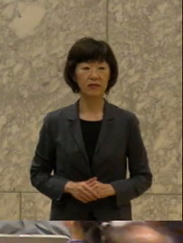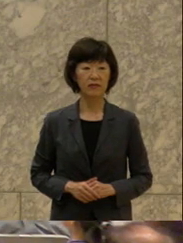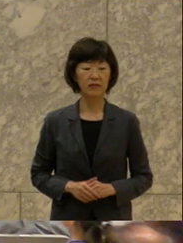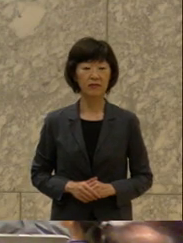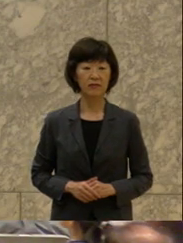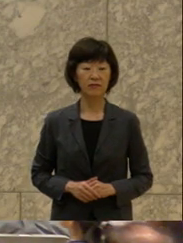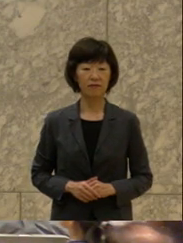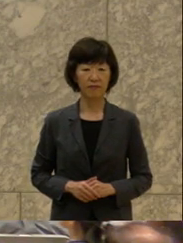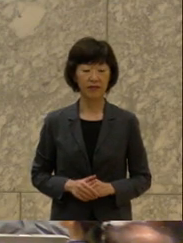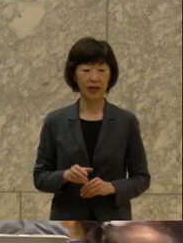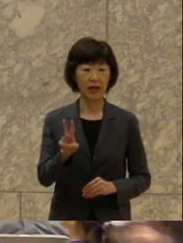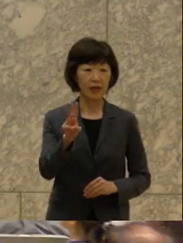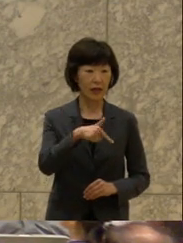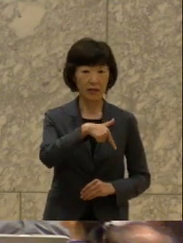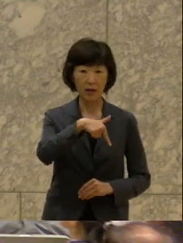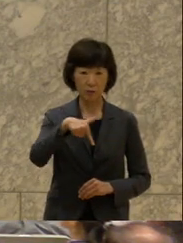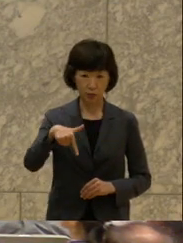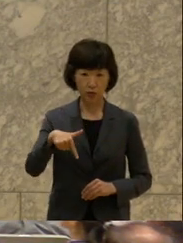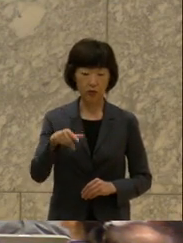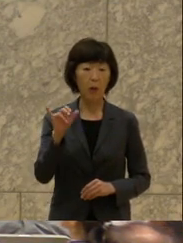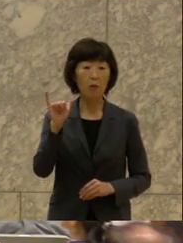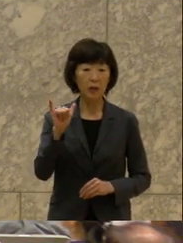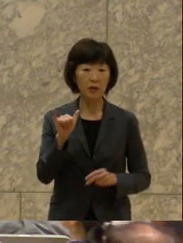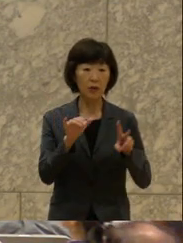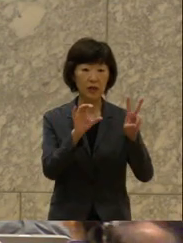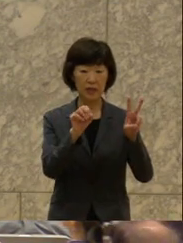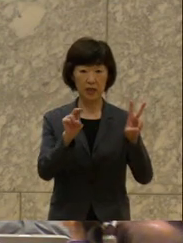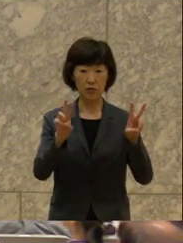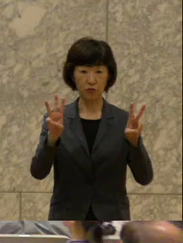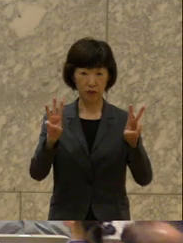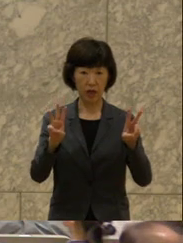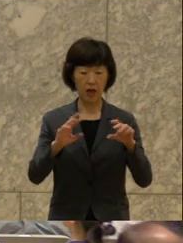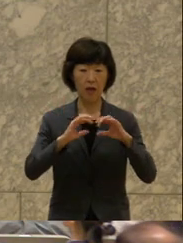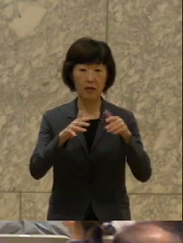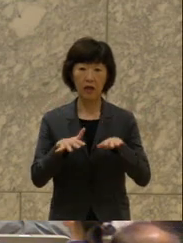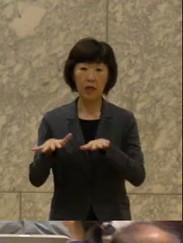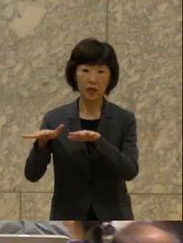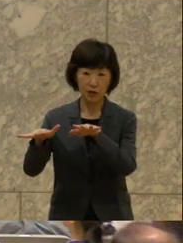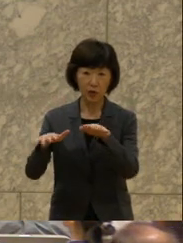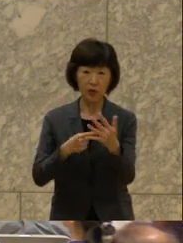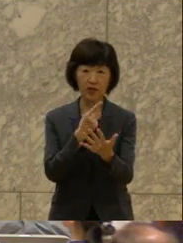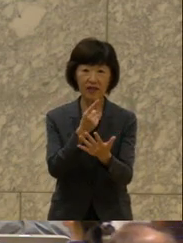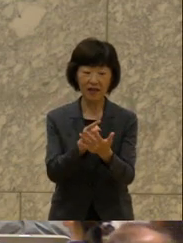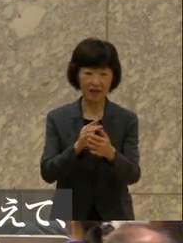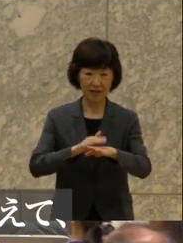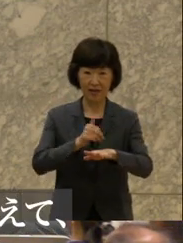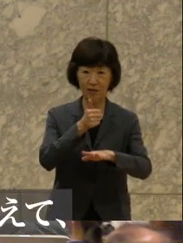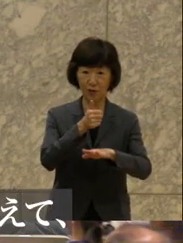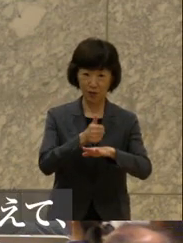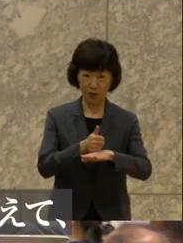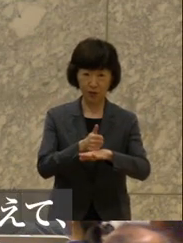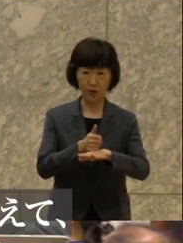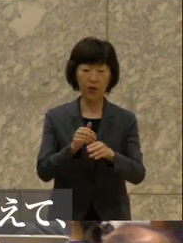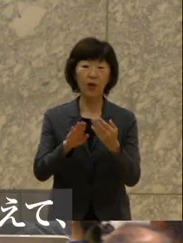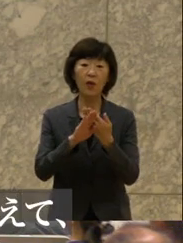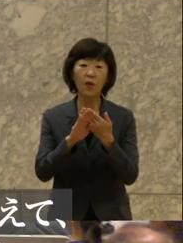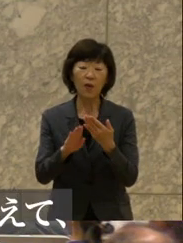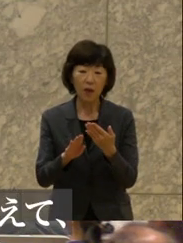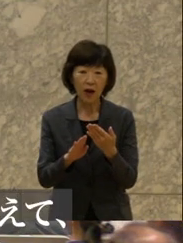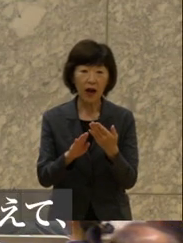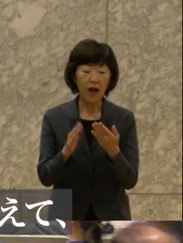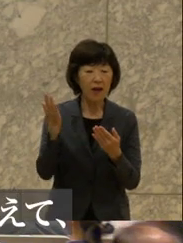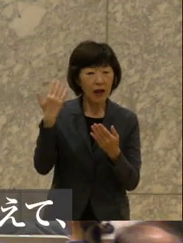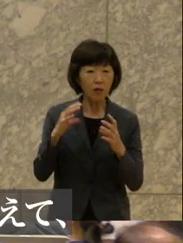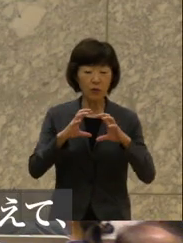第3部ではブダペスト2023世界陸上出場アスリートをはじめ世界陸上の過去